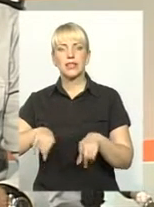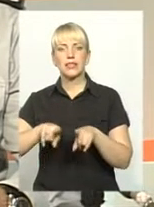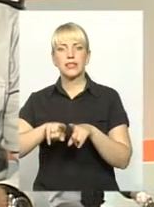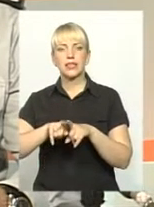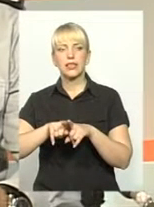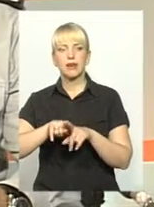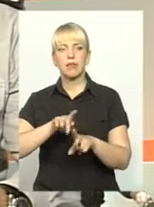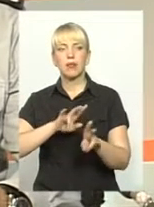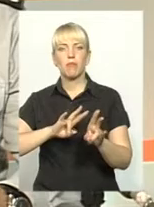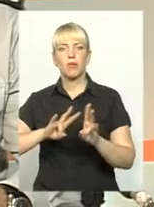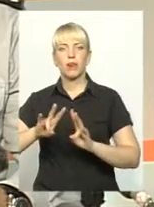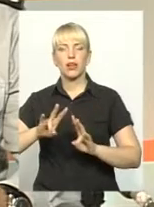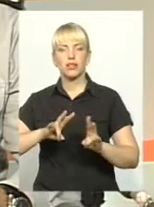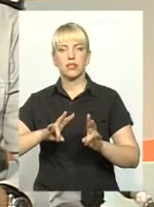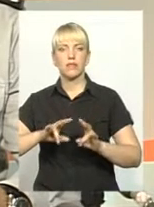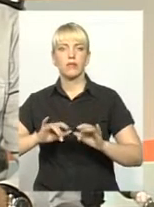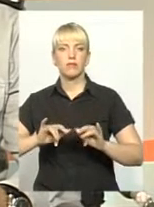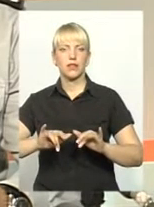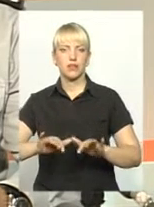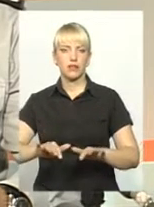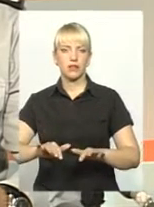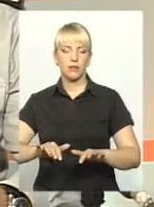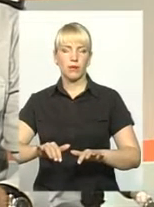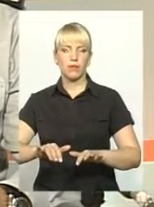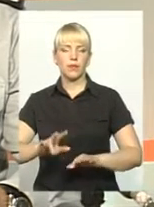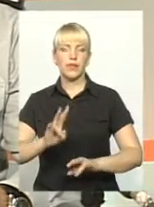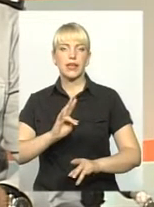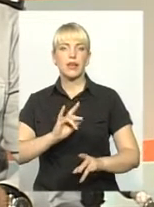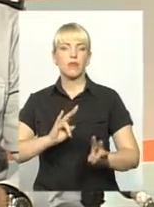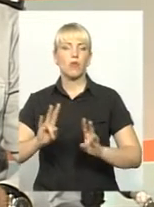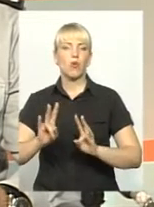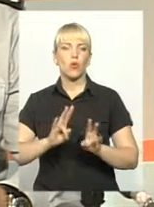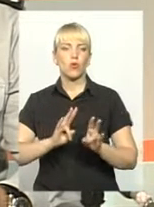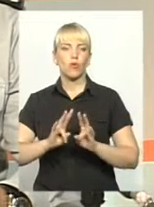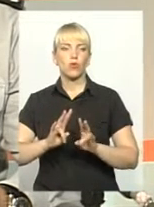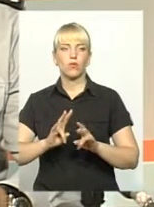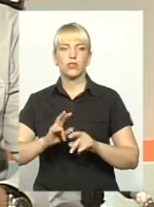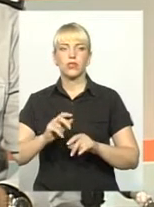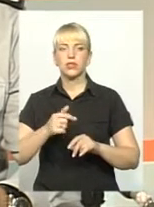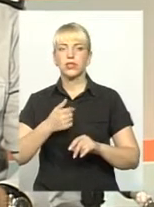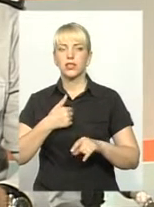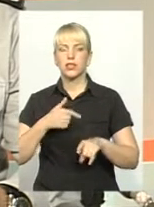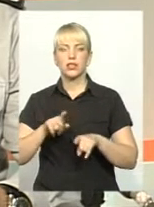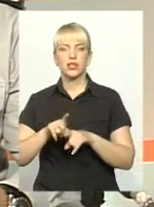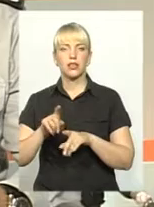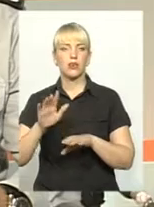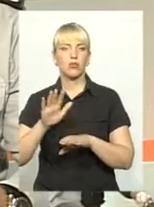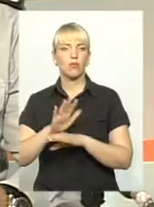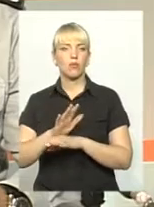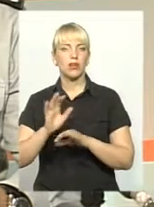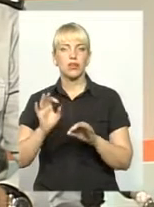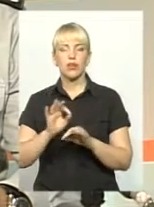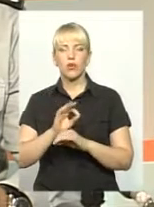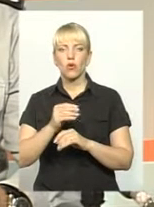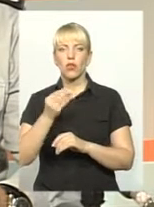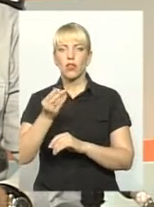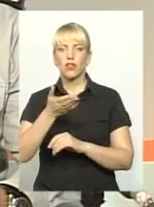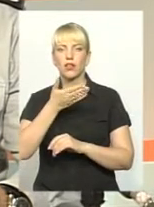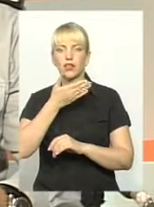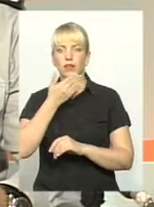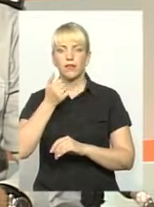провокативними діями, провокувати, я таких команд ніколи не давав. Хоча для себе чітко розумію, що